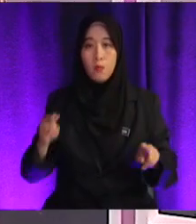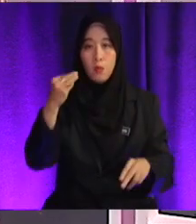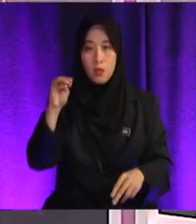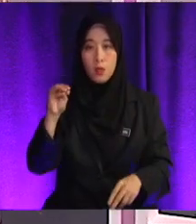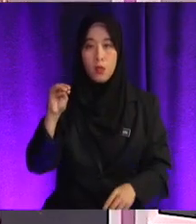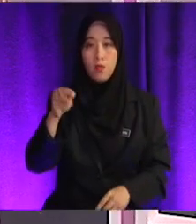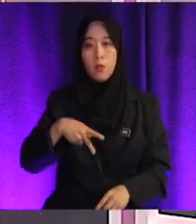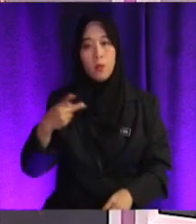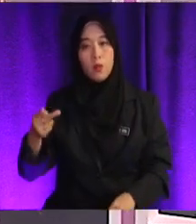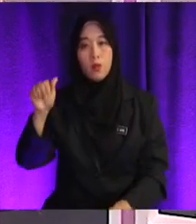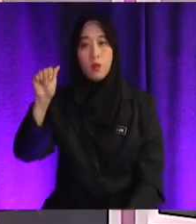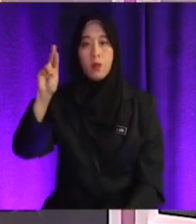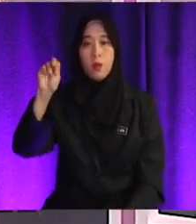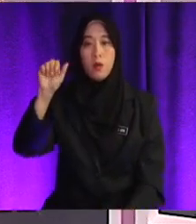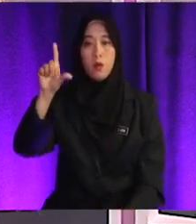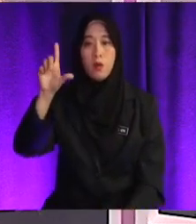murid perlu